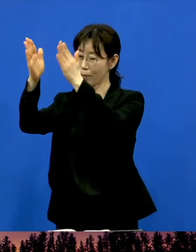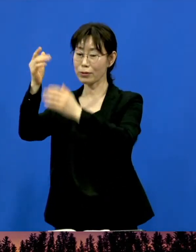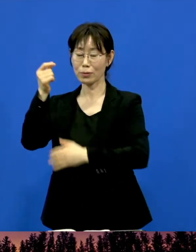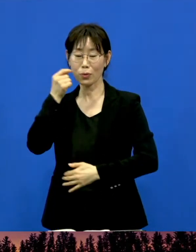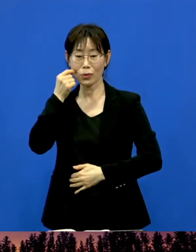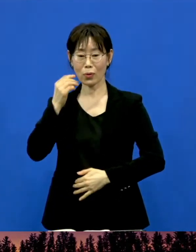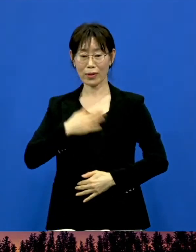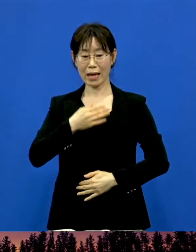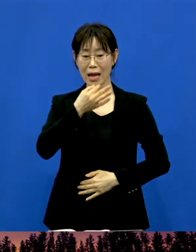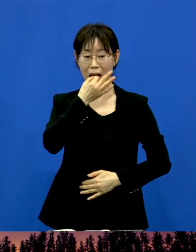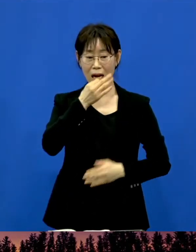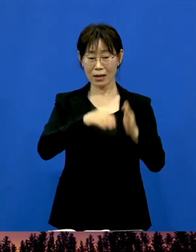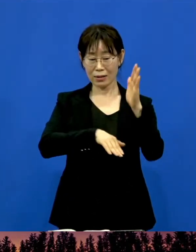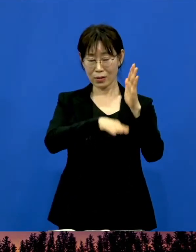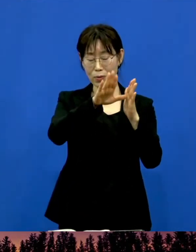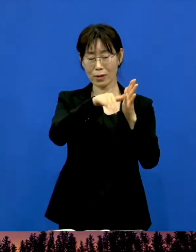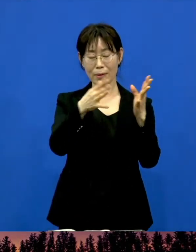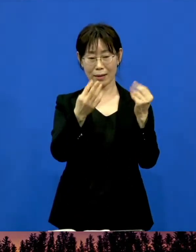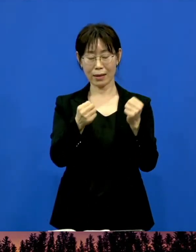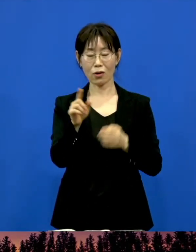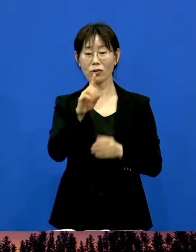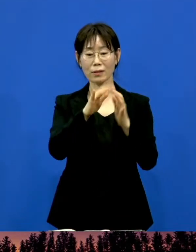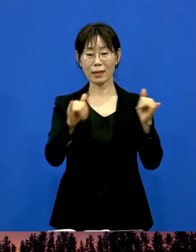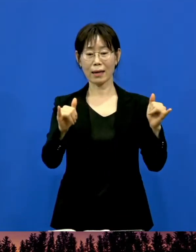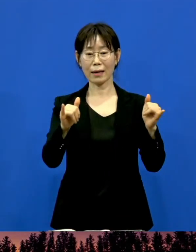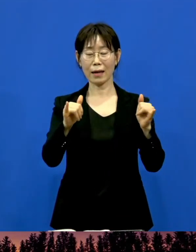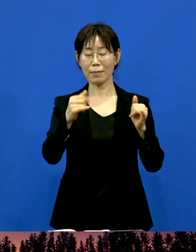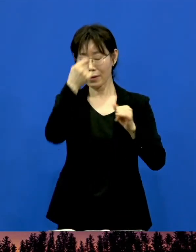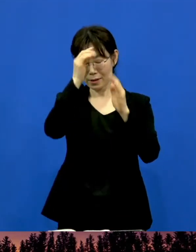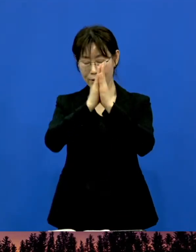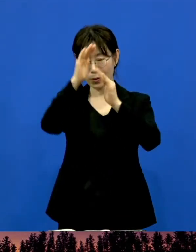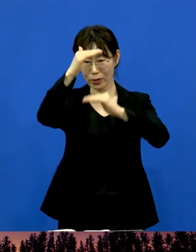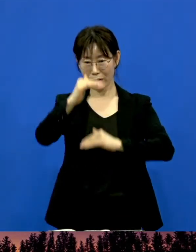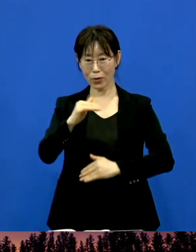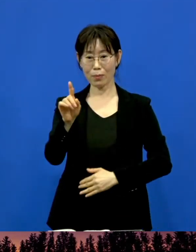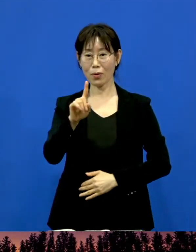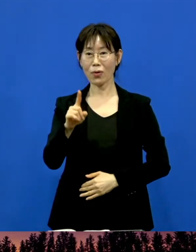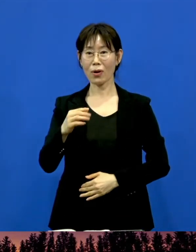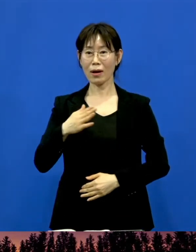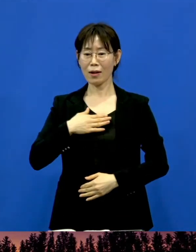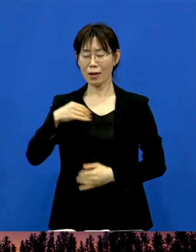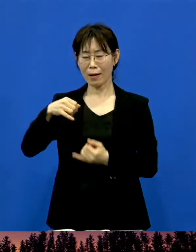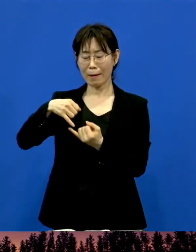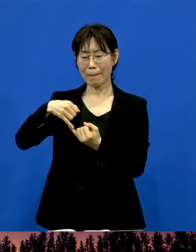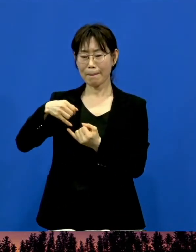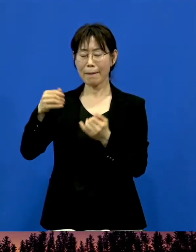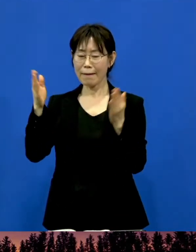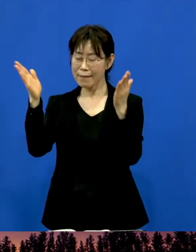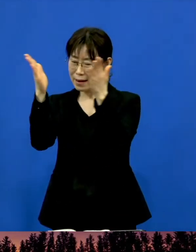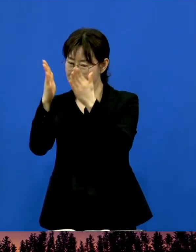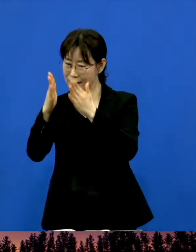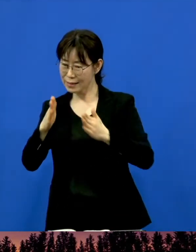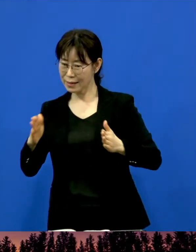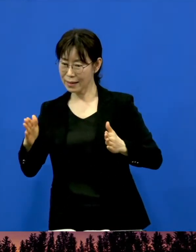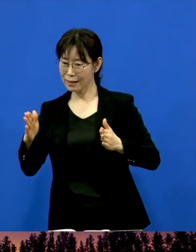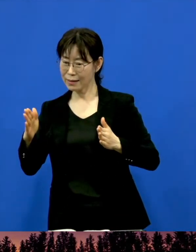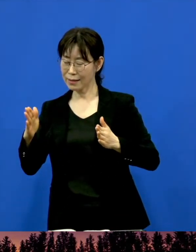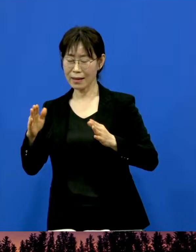어떤 분은 그런 기도를 해요. 하나님, 저를 날씬하게 할 수 없거든 친구를